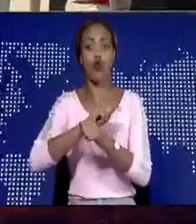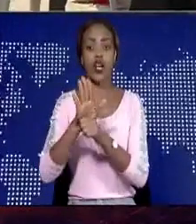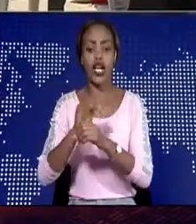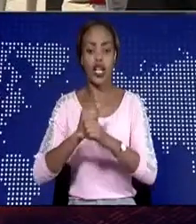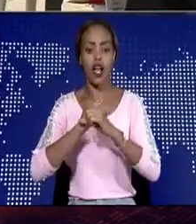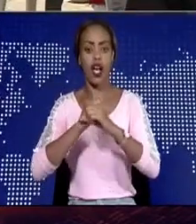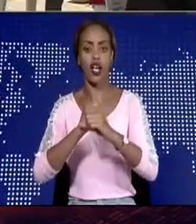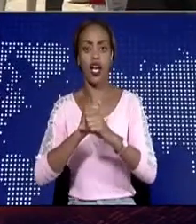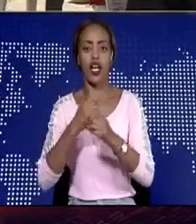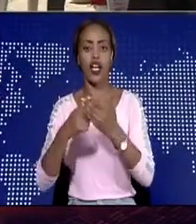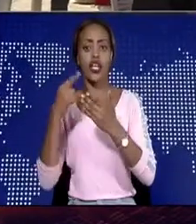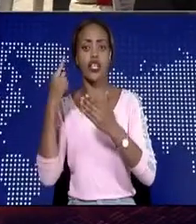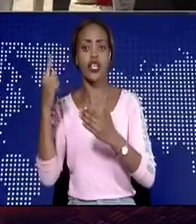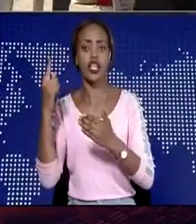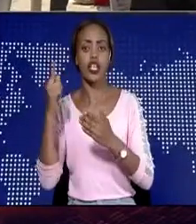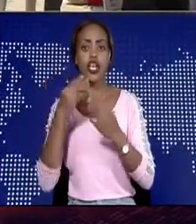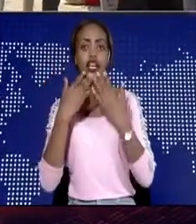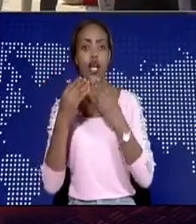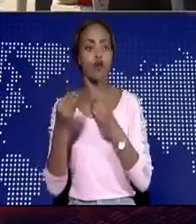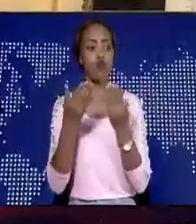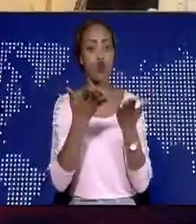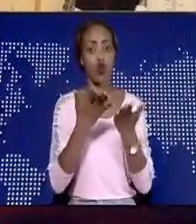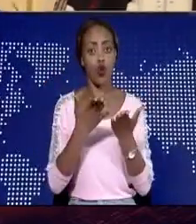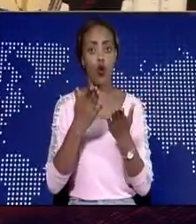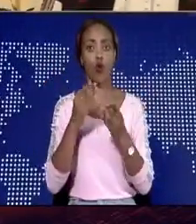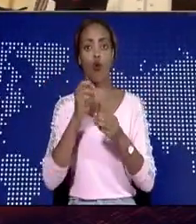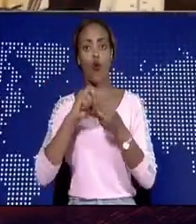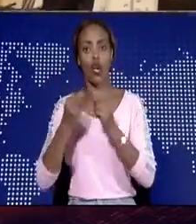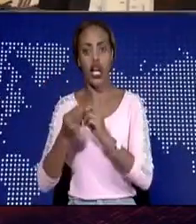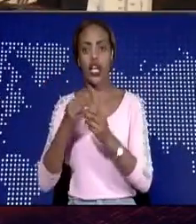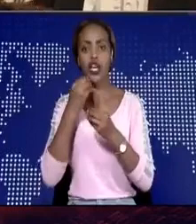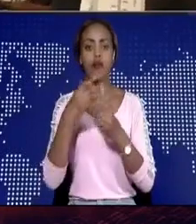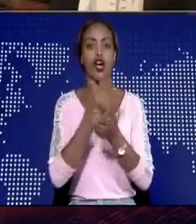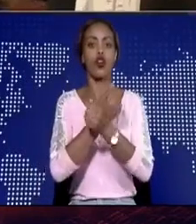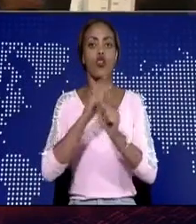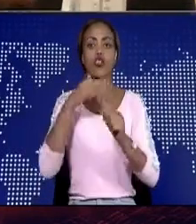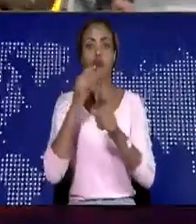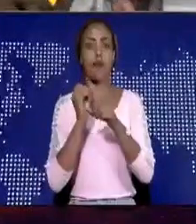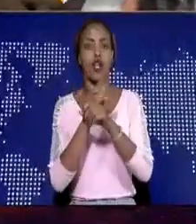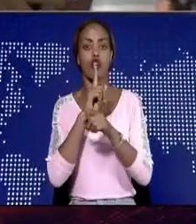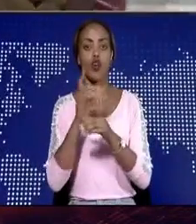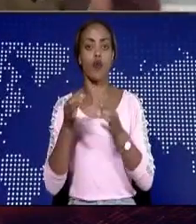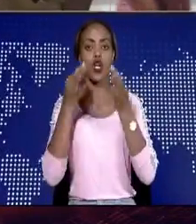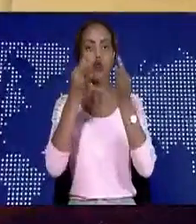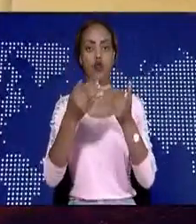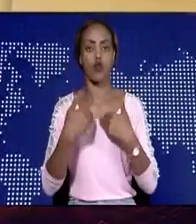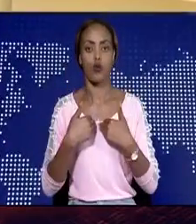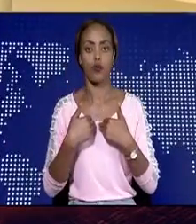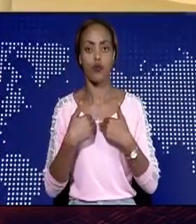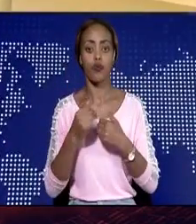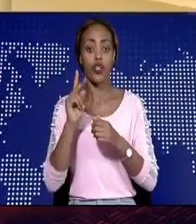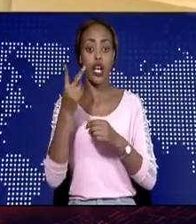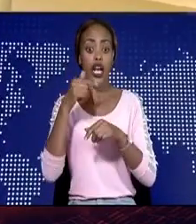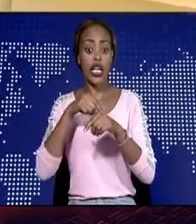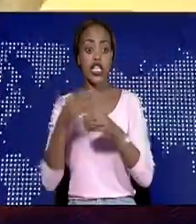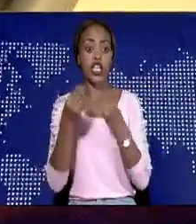خلقا نتي دم زلي وغنا دم هيبنا كندحنا يغبا زبل الملختي امحلفو منا زلو مخلاي غزي